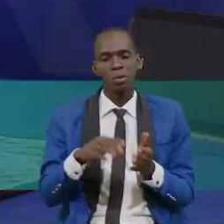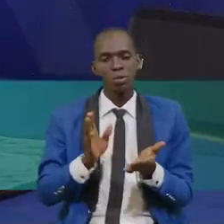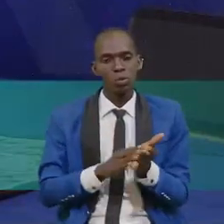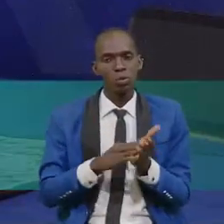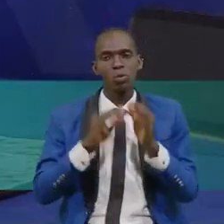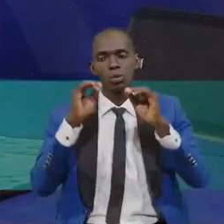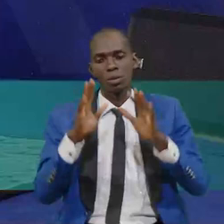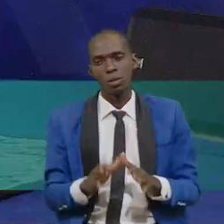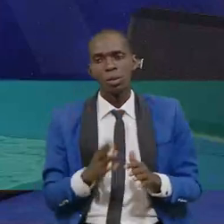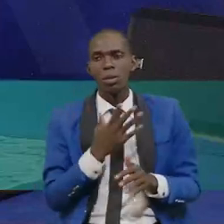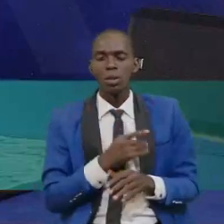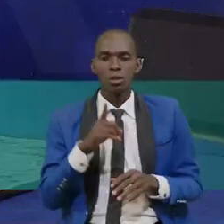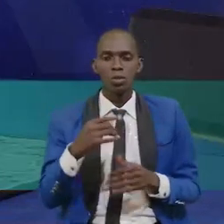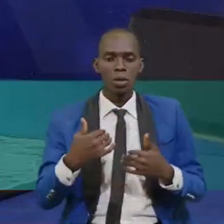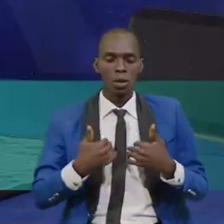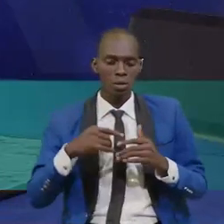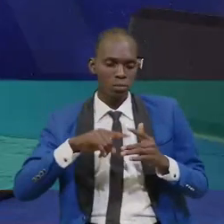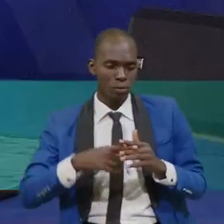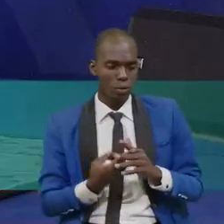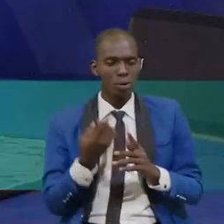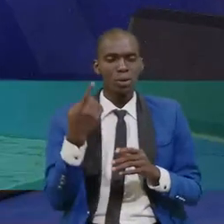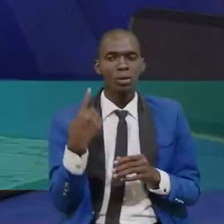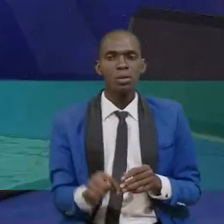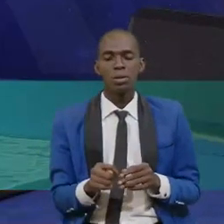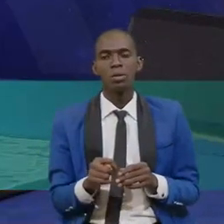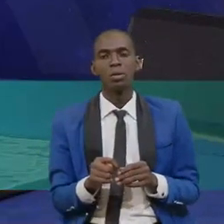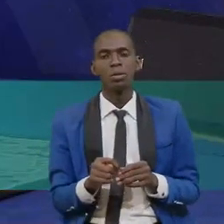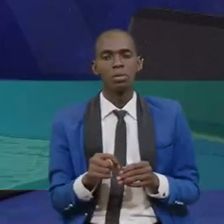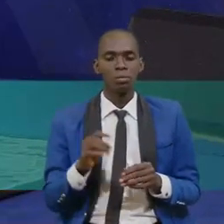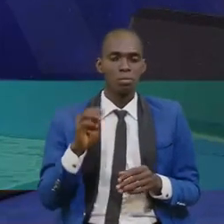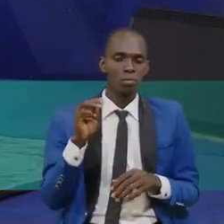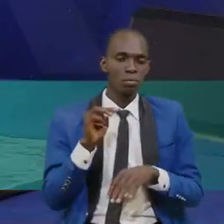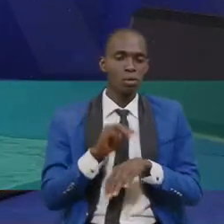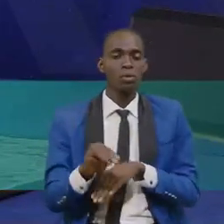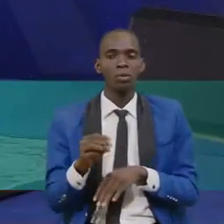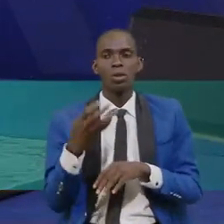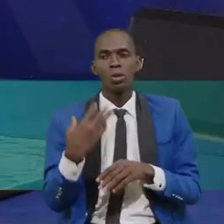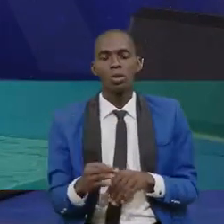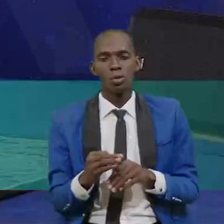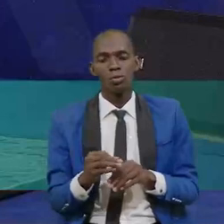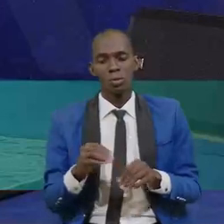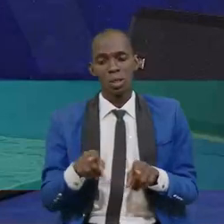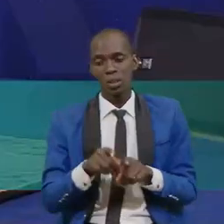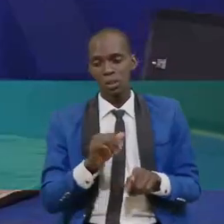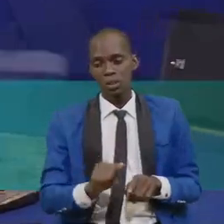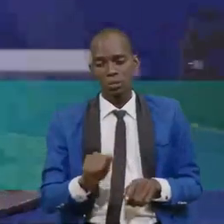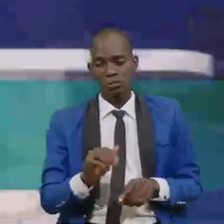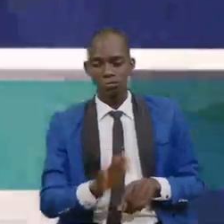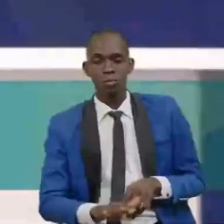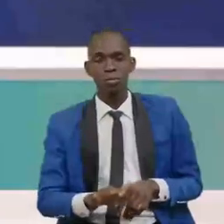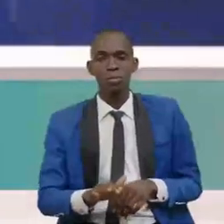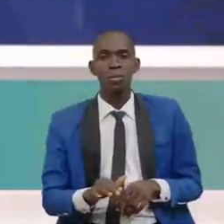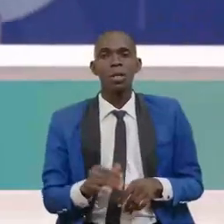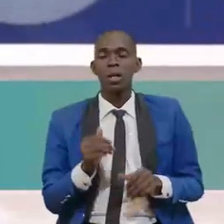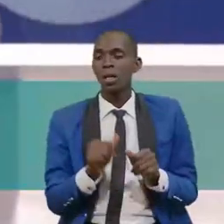tu commences l'éducation spirituelle des enfants d'Israël. Et tout ce que je t'ai dit, tout